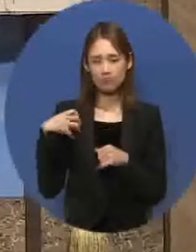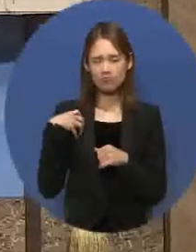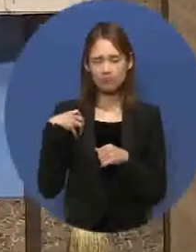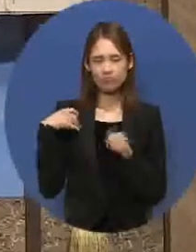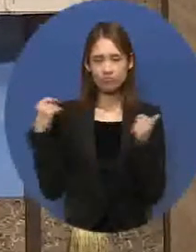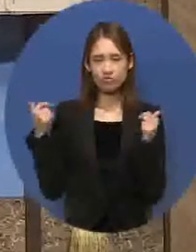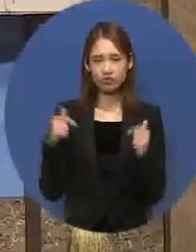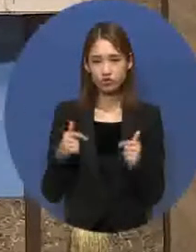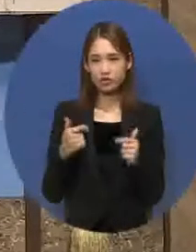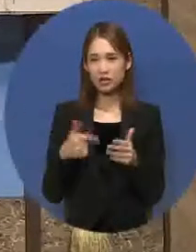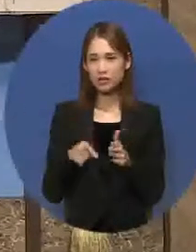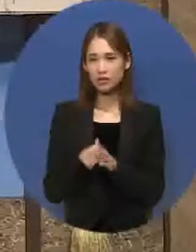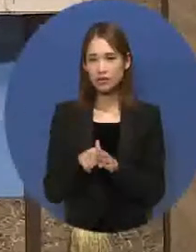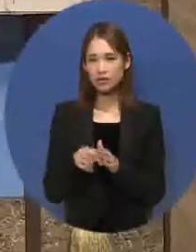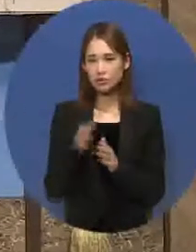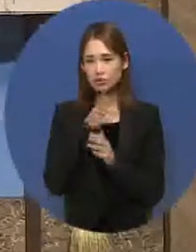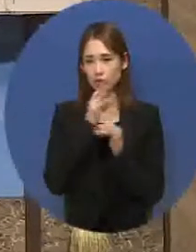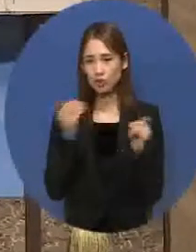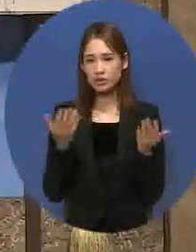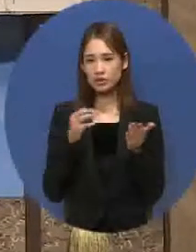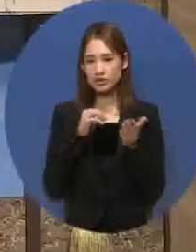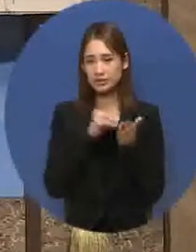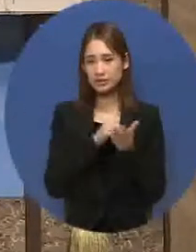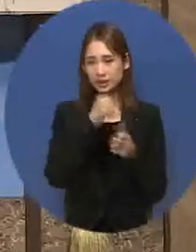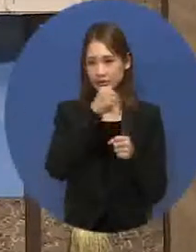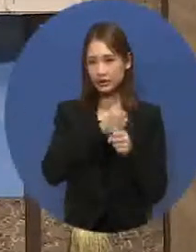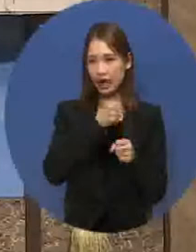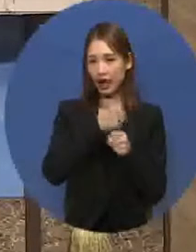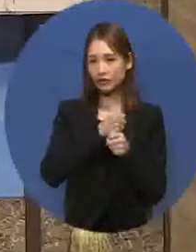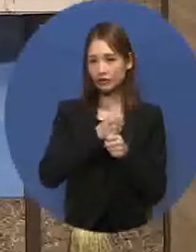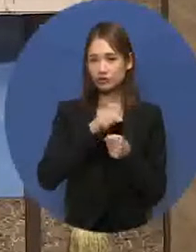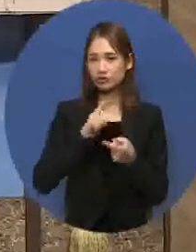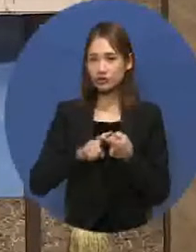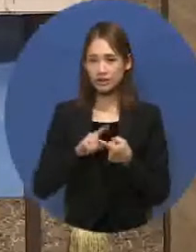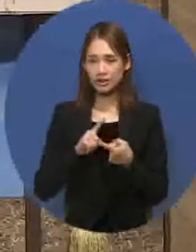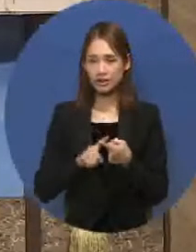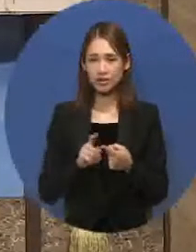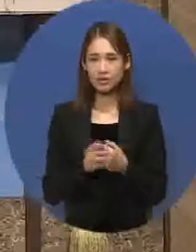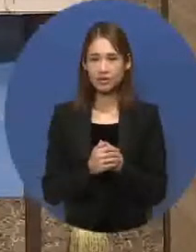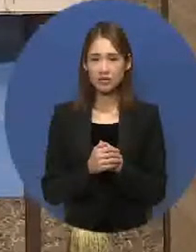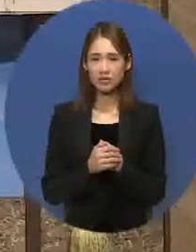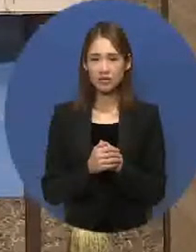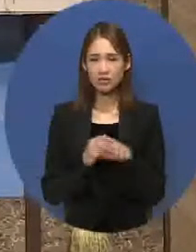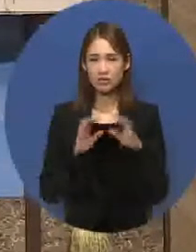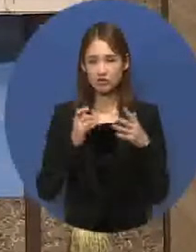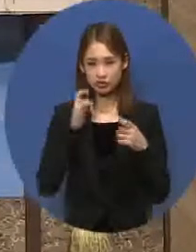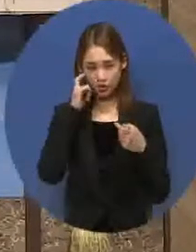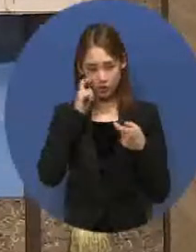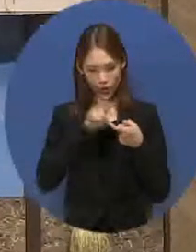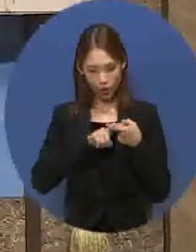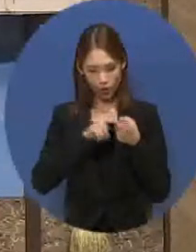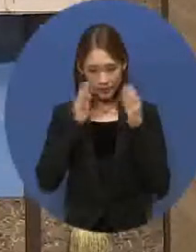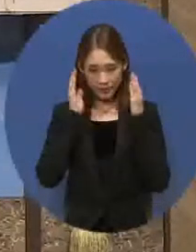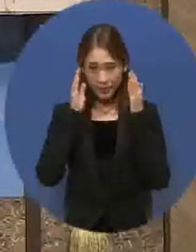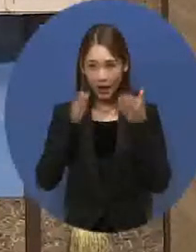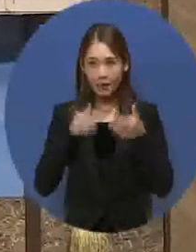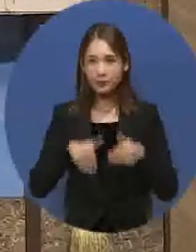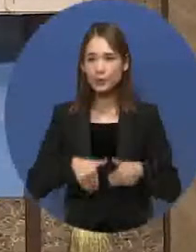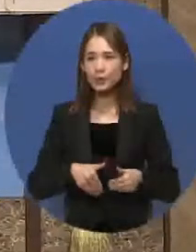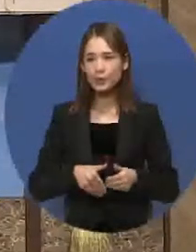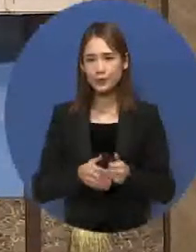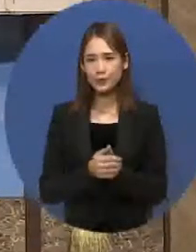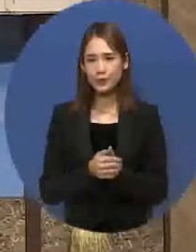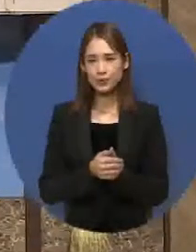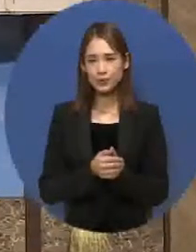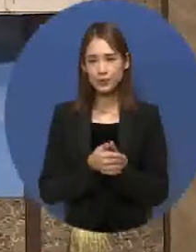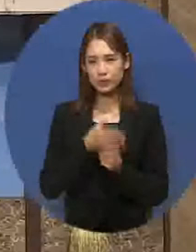하기 위해서는 노인 일자리 창출에 대해서 국가도 관심을 가져야 되지만은 우리